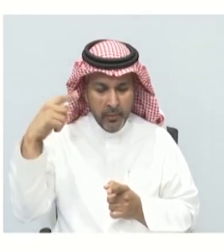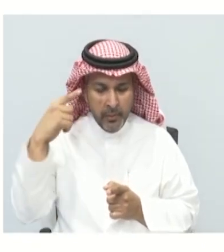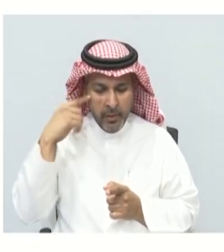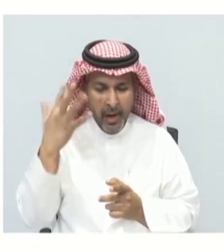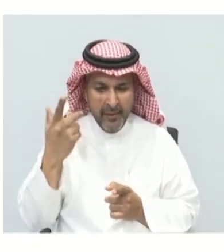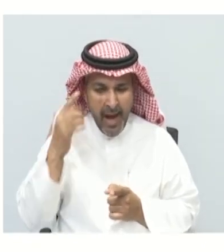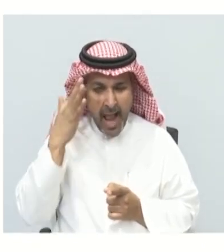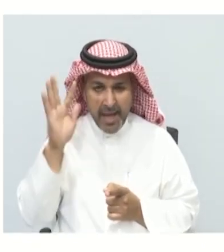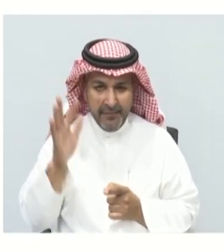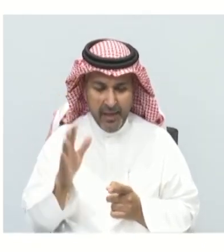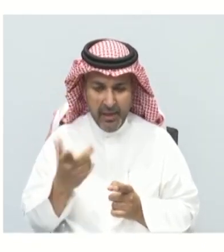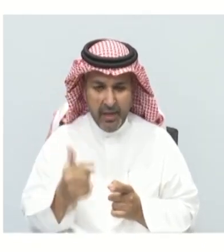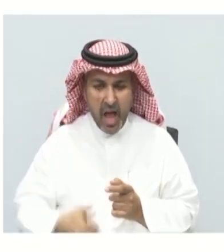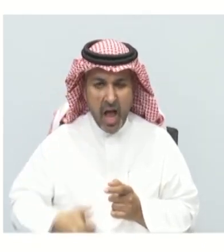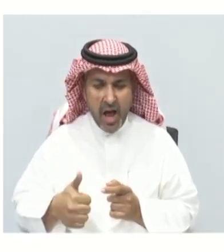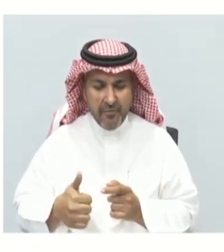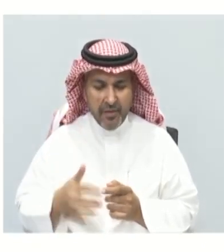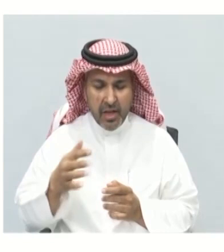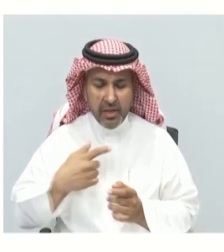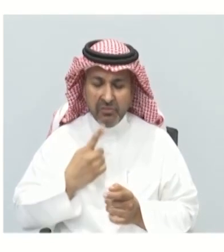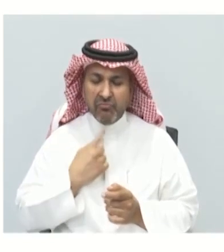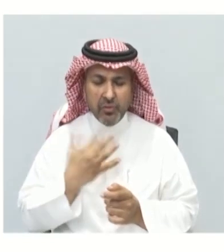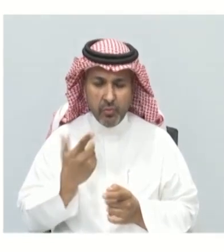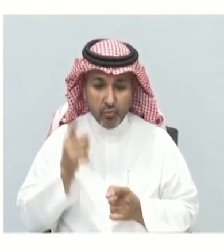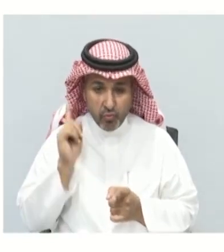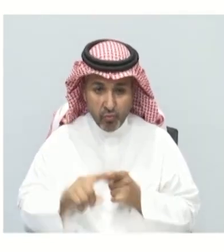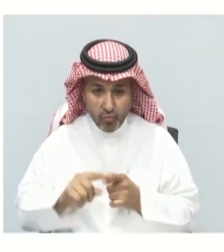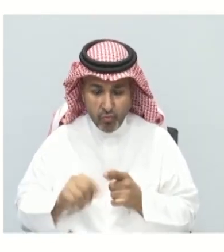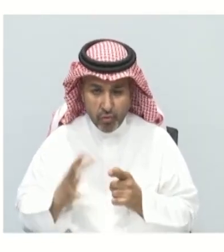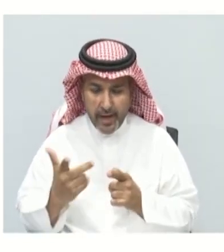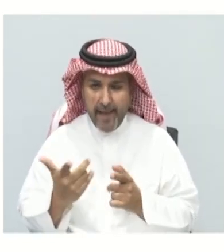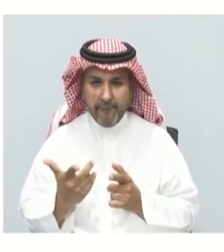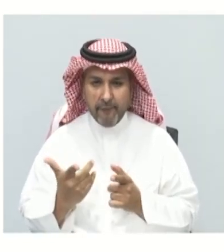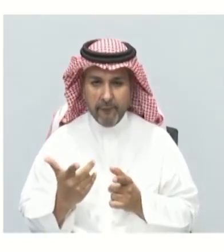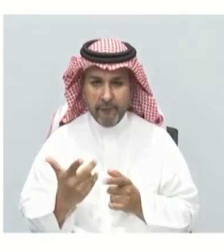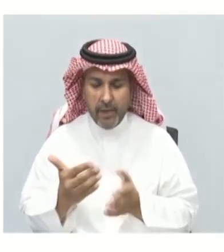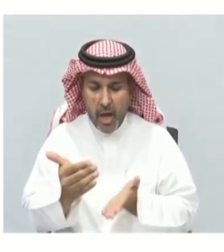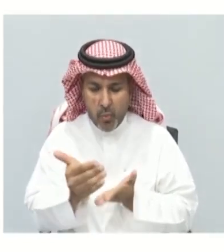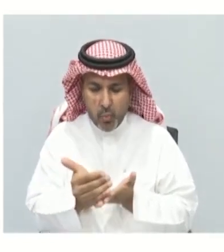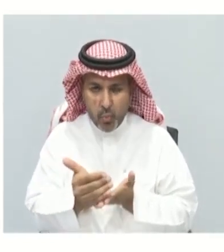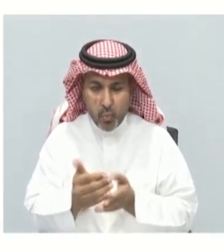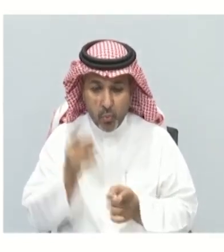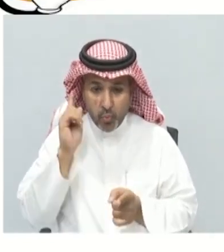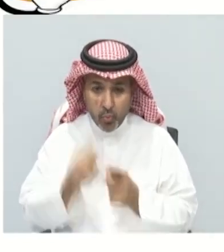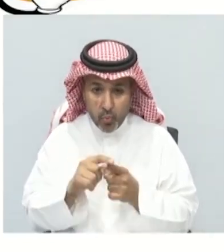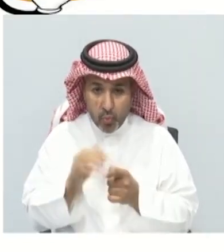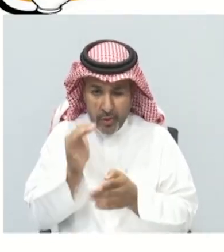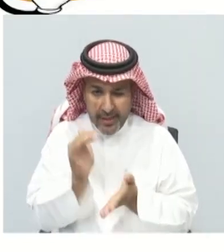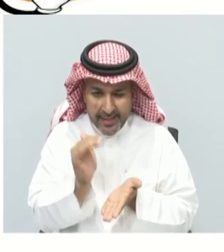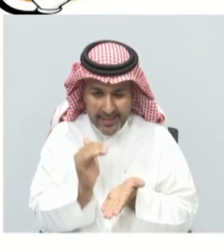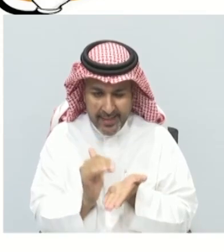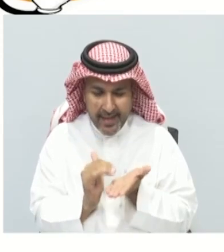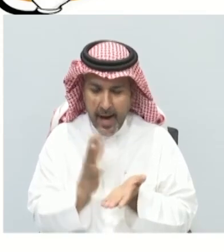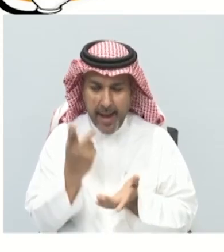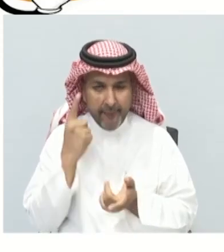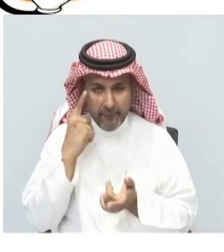تبرمجه في مخك قليلا كيف يمكن ان ازيد سرعه سياره وكيف يمكن ان ابطا من سرعه سياره سنتعرف على ذلك بعد